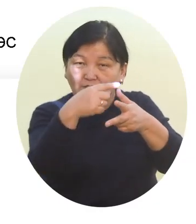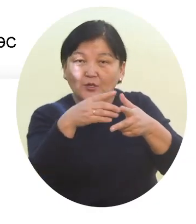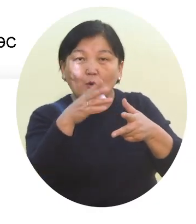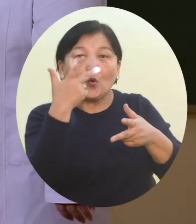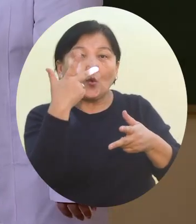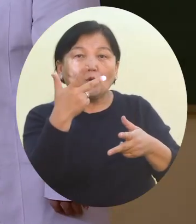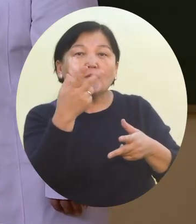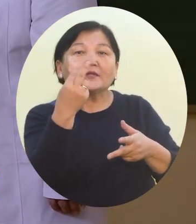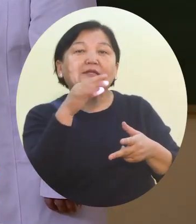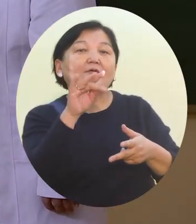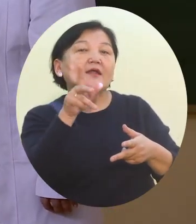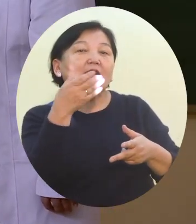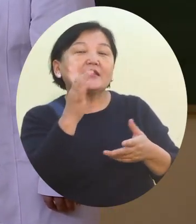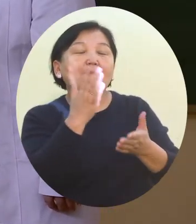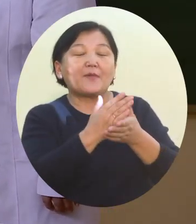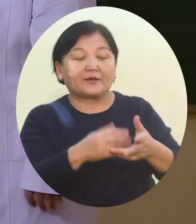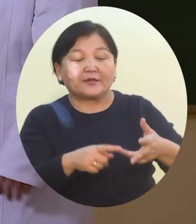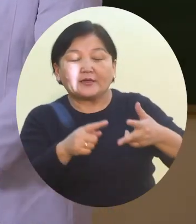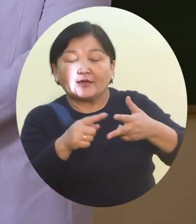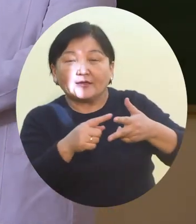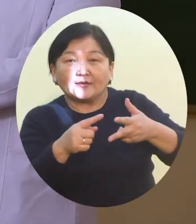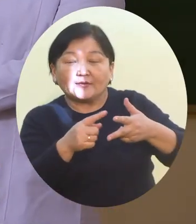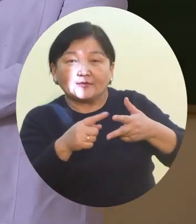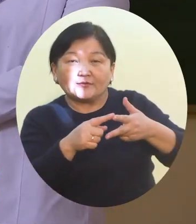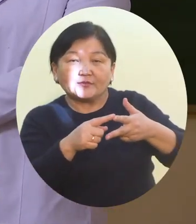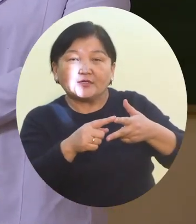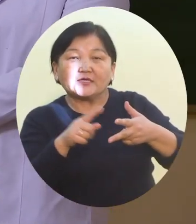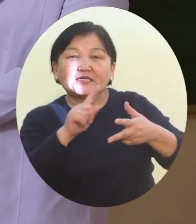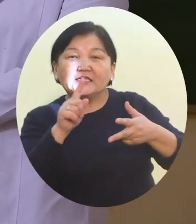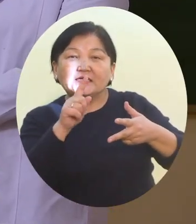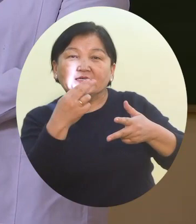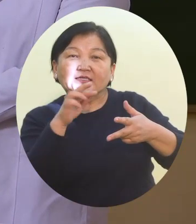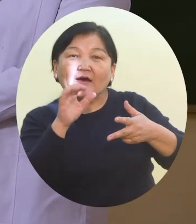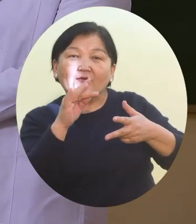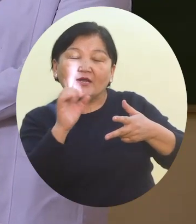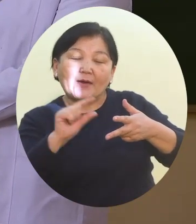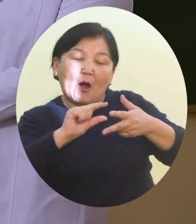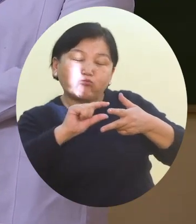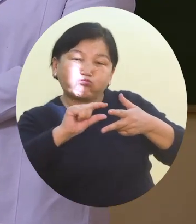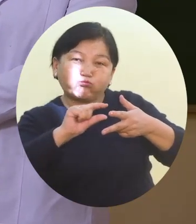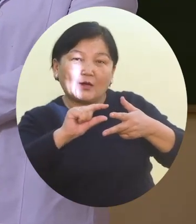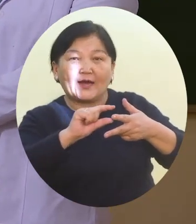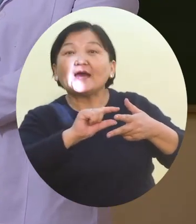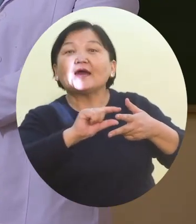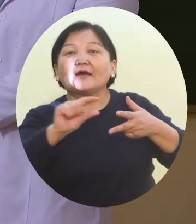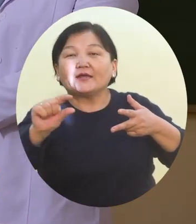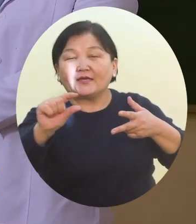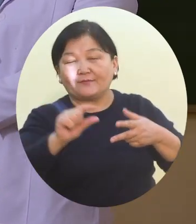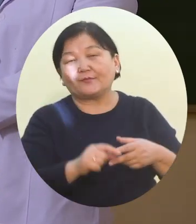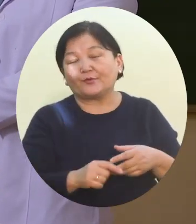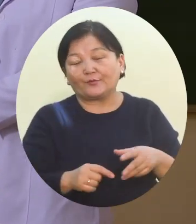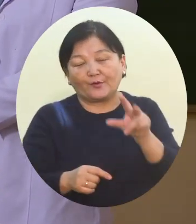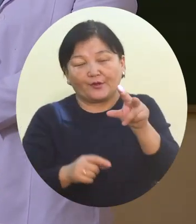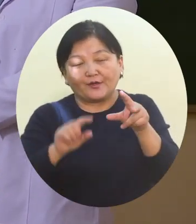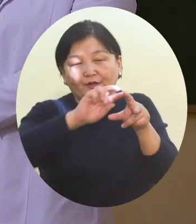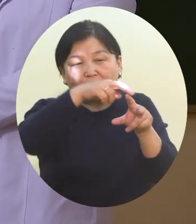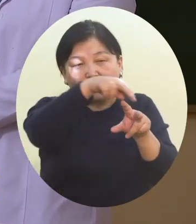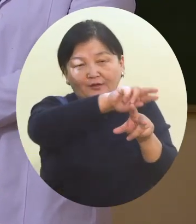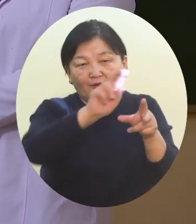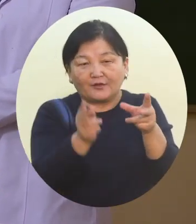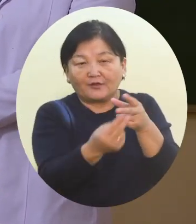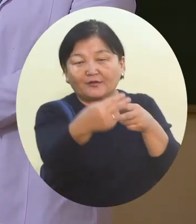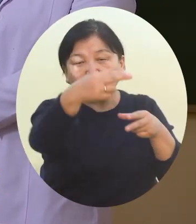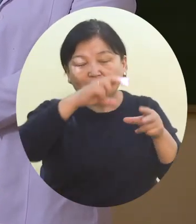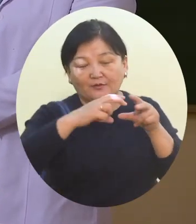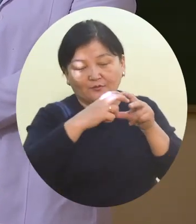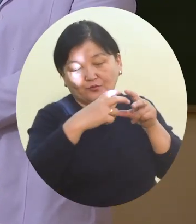боддог юм тийм ээ. Өөрөөр хэлбэл дундлын давхраа бол нэлээд зузаан болсон байх нь. За энэ бол хүчил төрөвчтэй цус маань өндөр даралттай урсдаг учраас